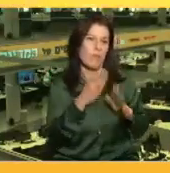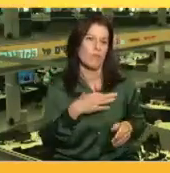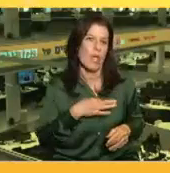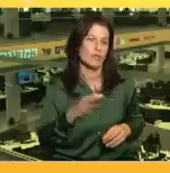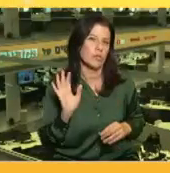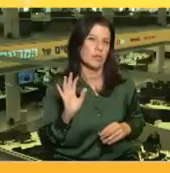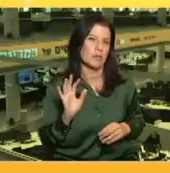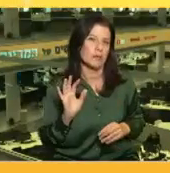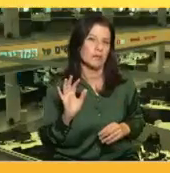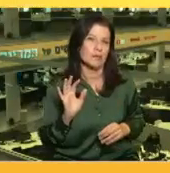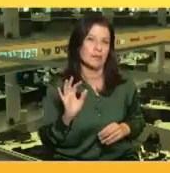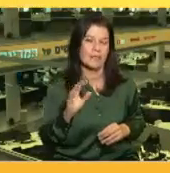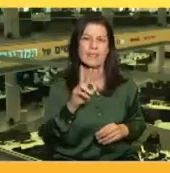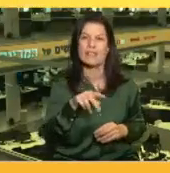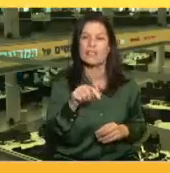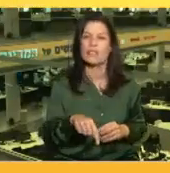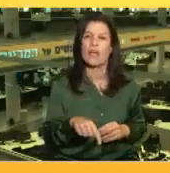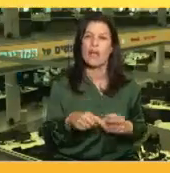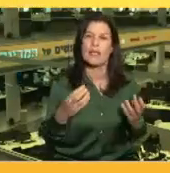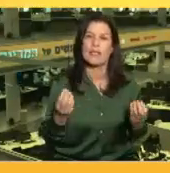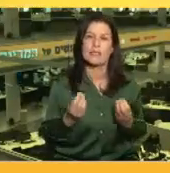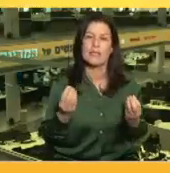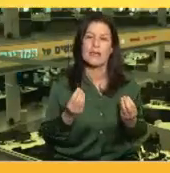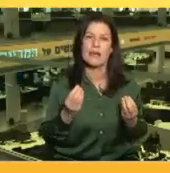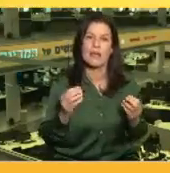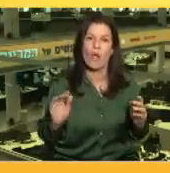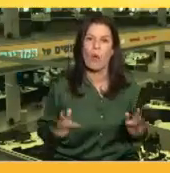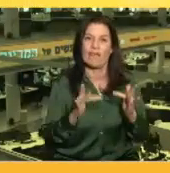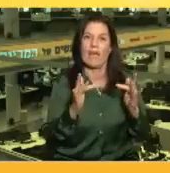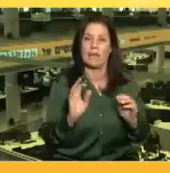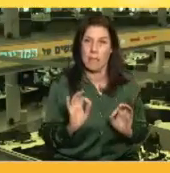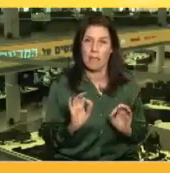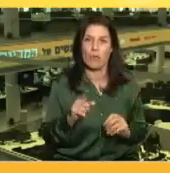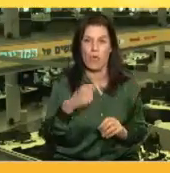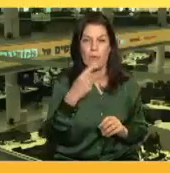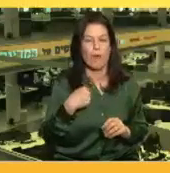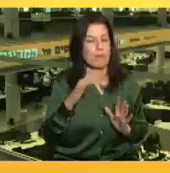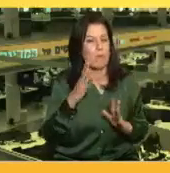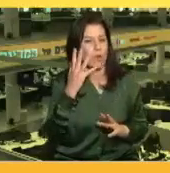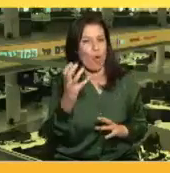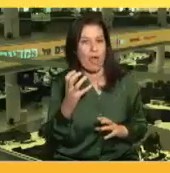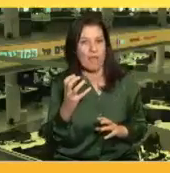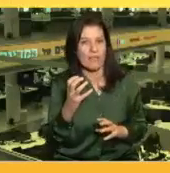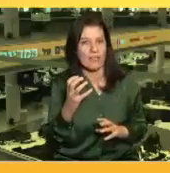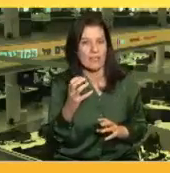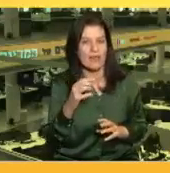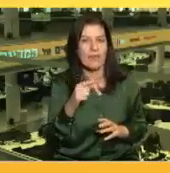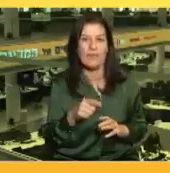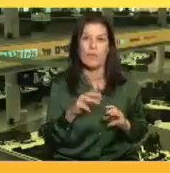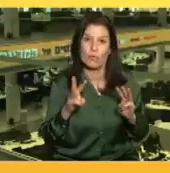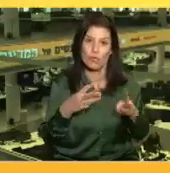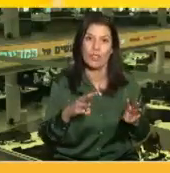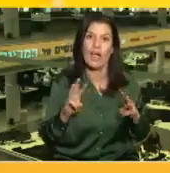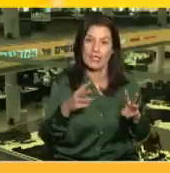מכבדת, אבל יש כאן איזה קונפליקט, כי אוקיי, הוא מאוד אוהב, איזה קונפליקט? אבל נוצר כאן, זה הקונפליקט. לא, הוא מאוד